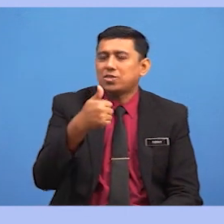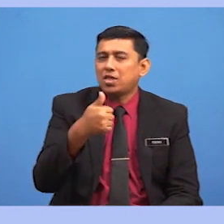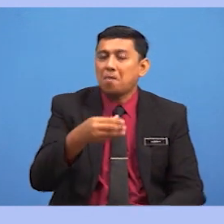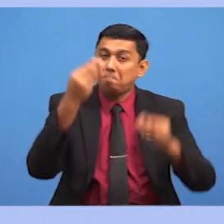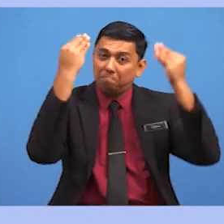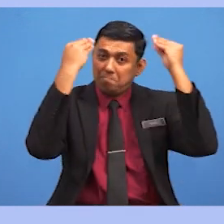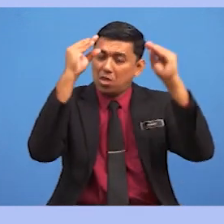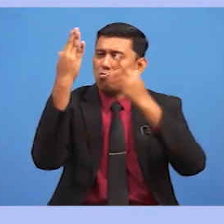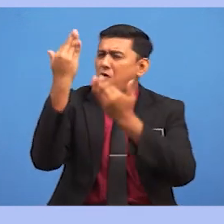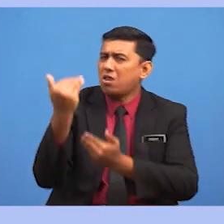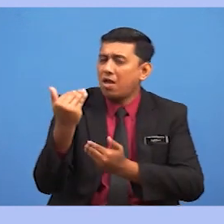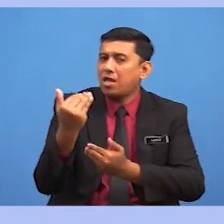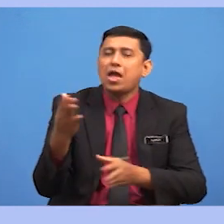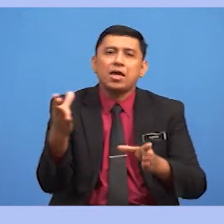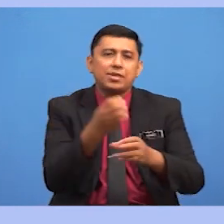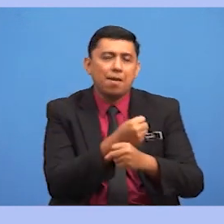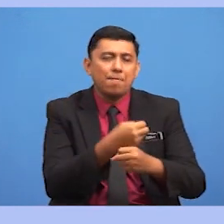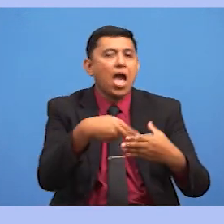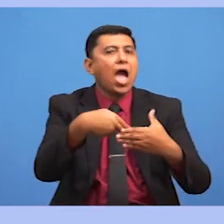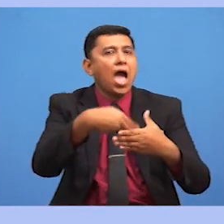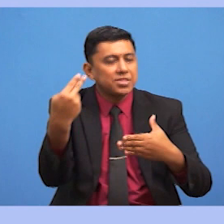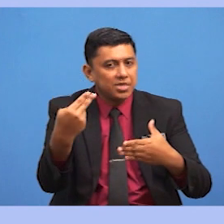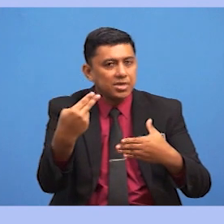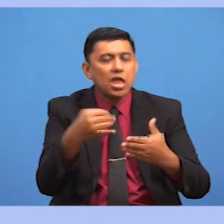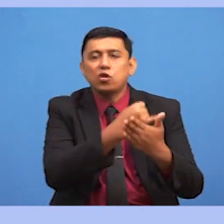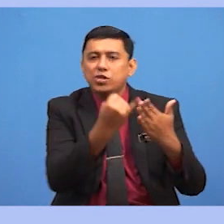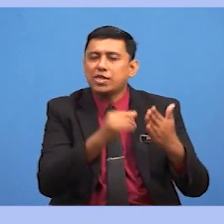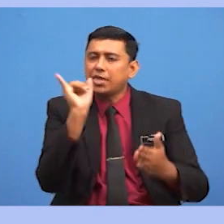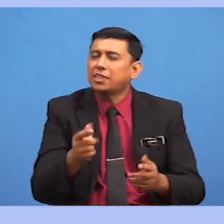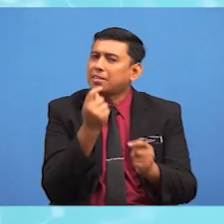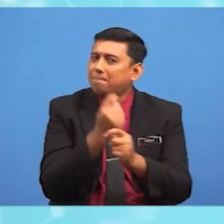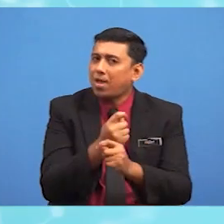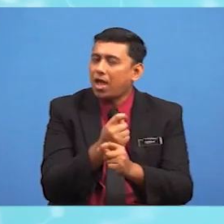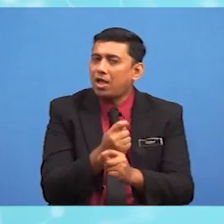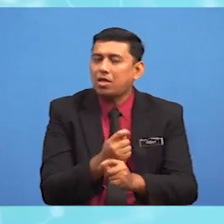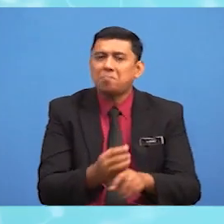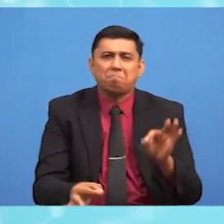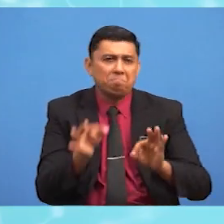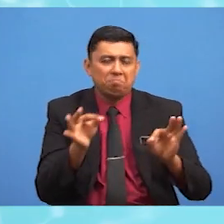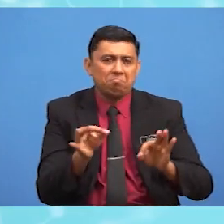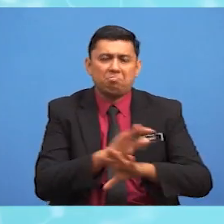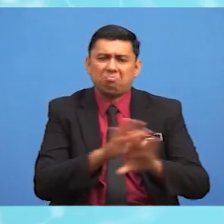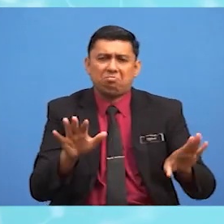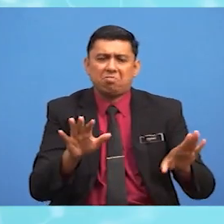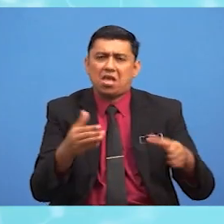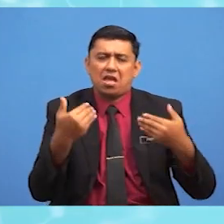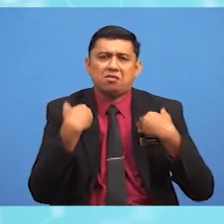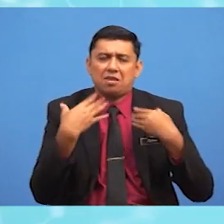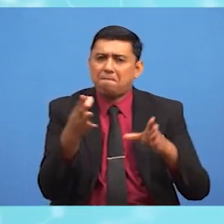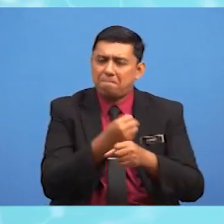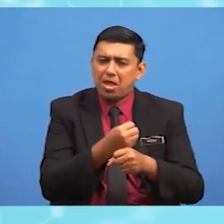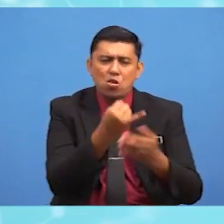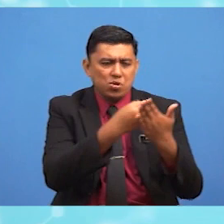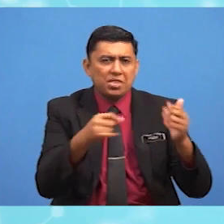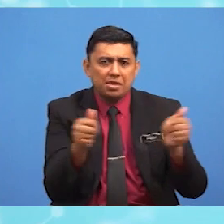Bagus! Cikgu harap murid-murid dapat menghasilkan lukisan yang tepat. Jika ada murid yang masih tidak dapat